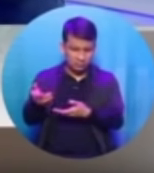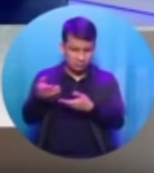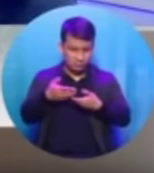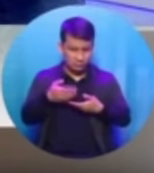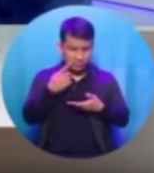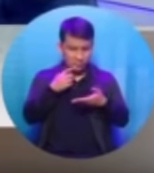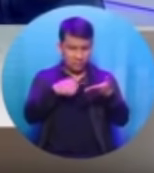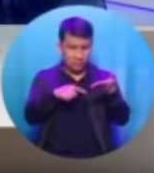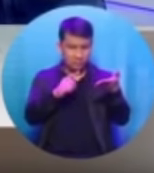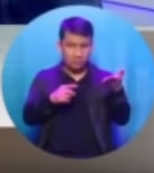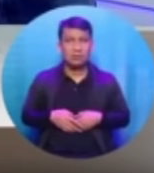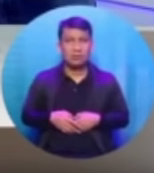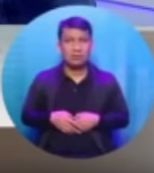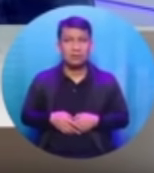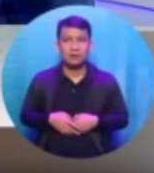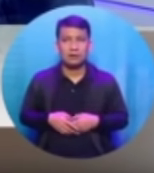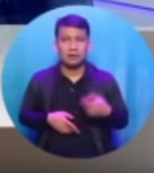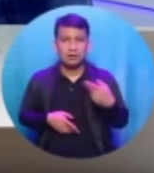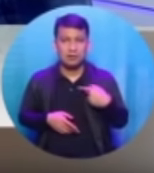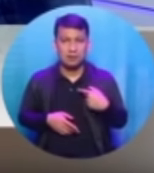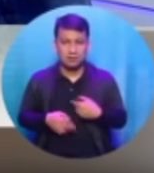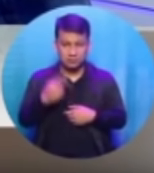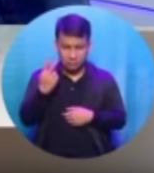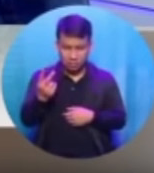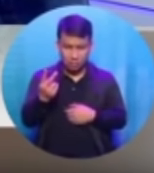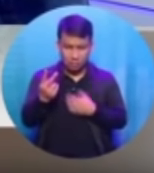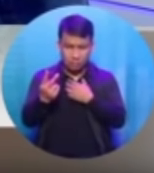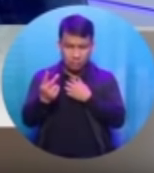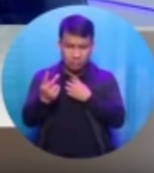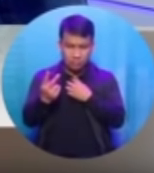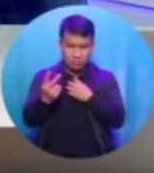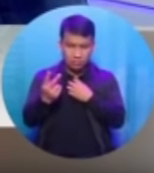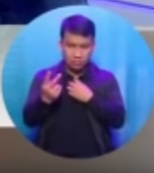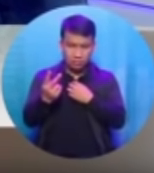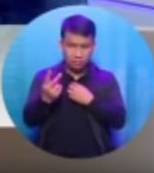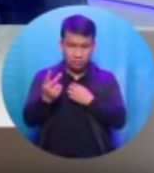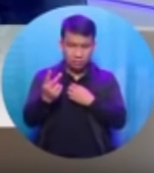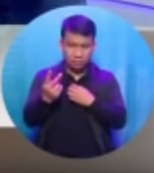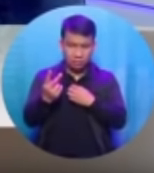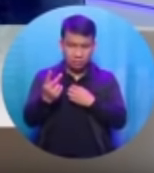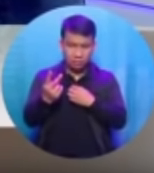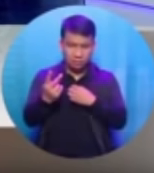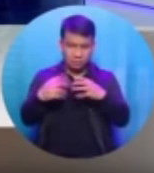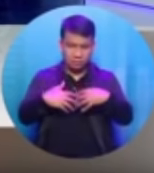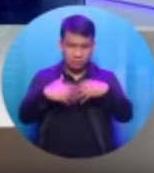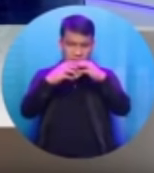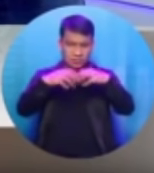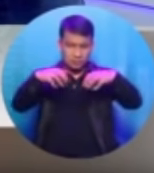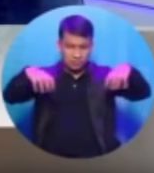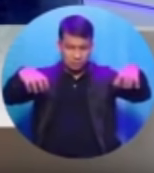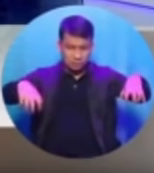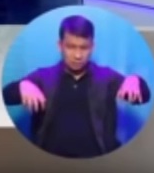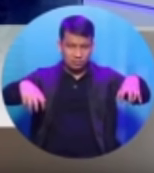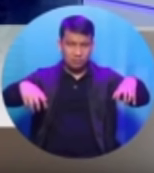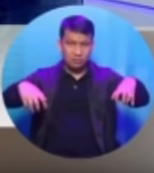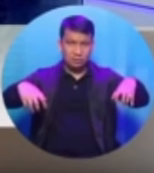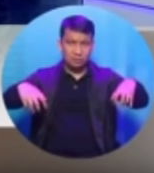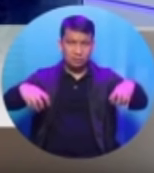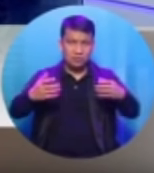inspector po natin, meron po siya, sir. Meron po siyang dalawang fire exit sa bawat building po leading sa public